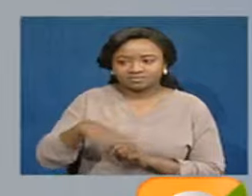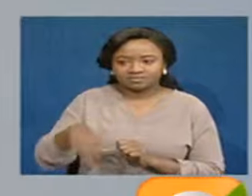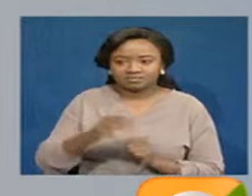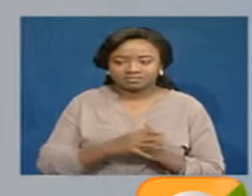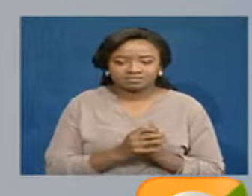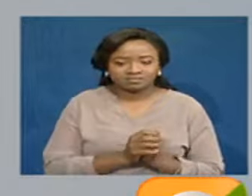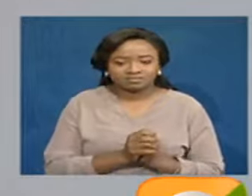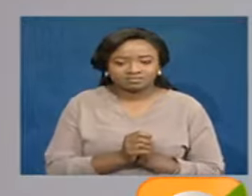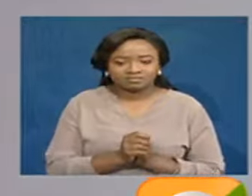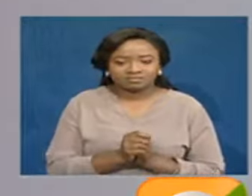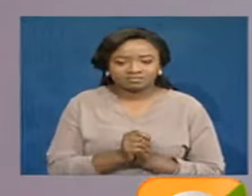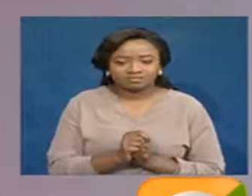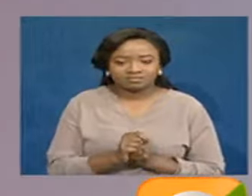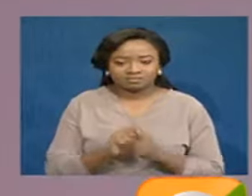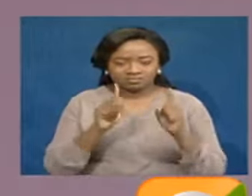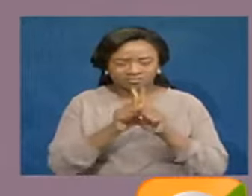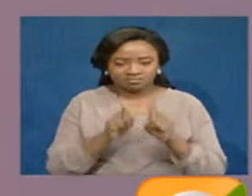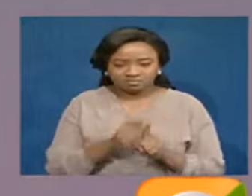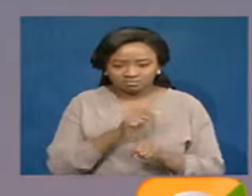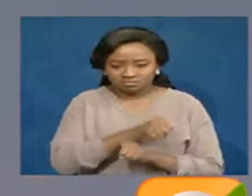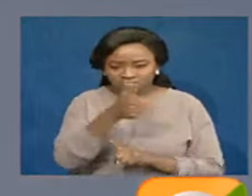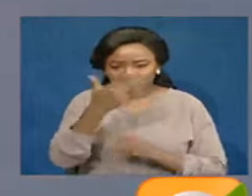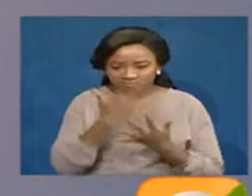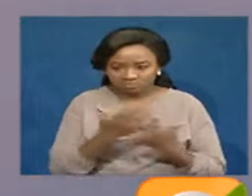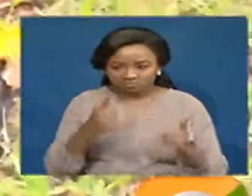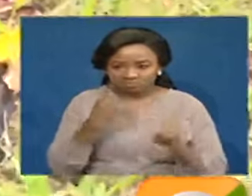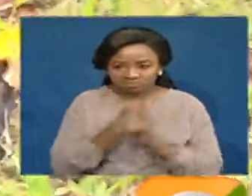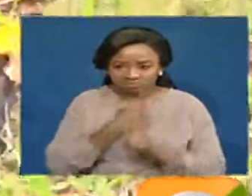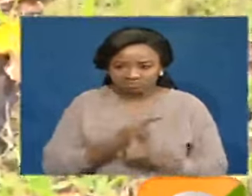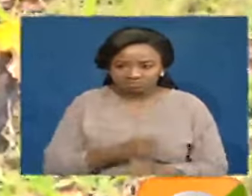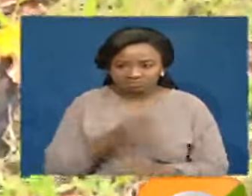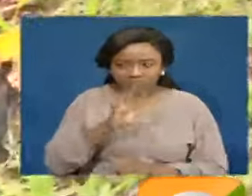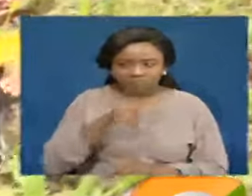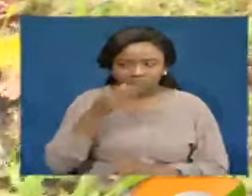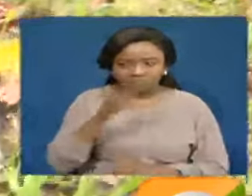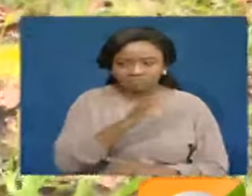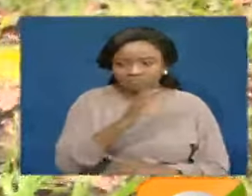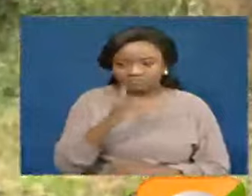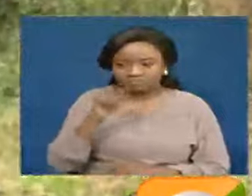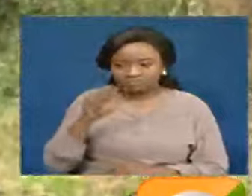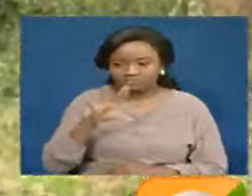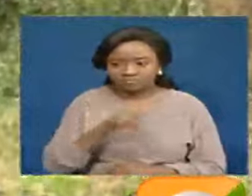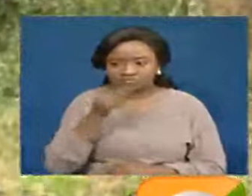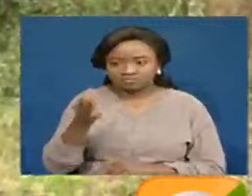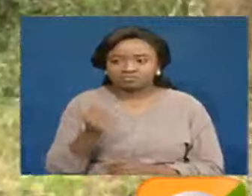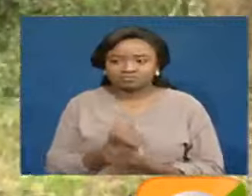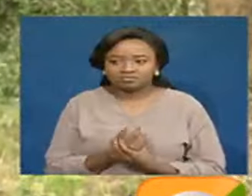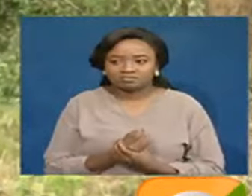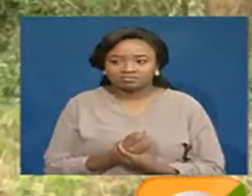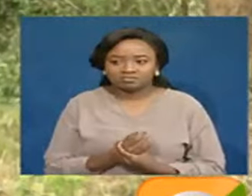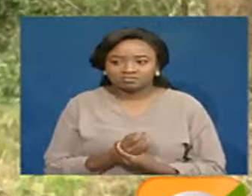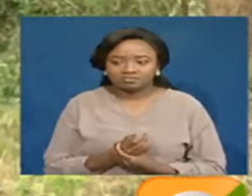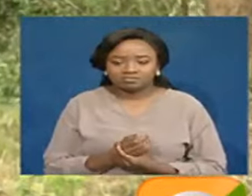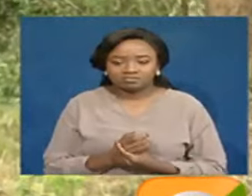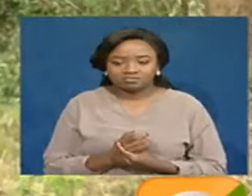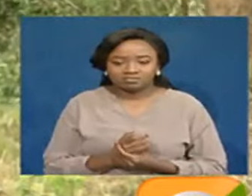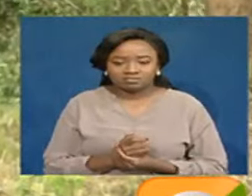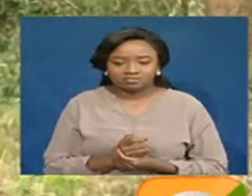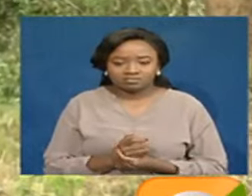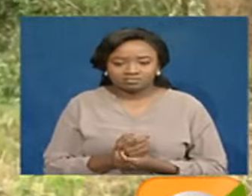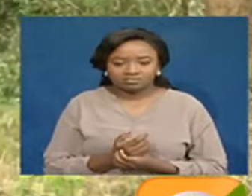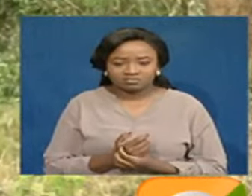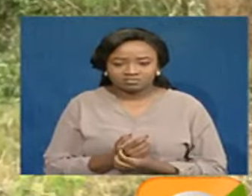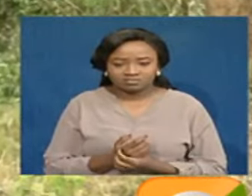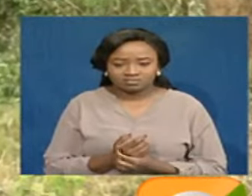Vitu vingine ambavyo Deka alionekana navyo kwenye picha za CCTV vilipatikana hapa pia. Baadhi tu ya vitu ambavyo